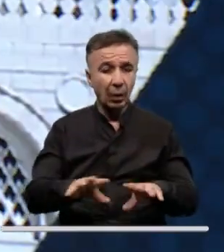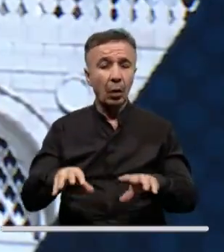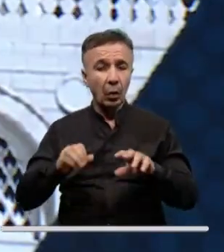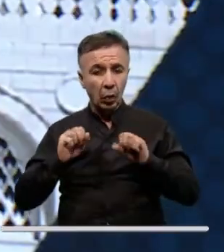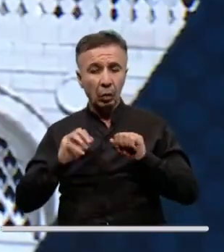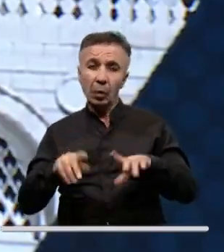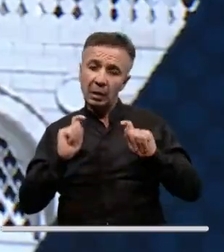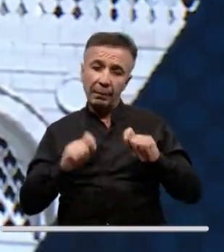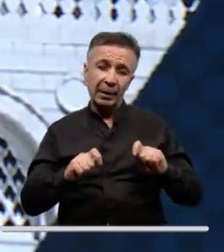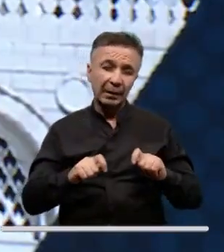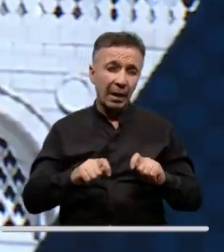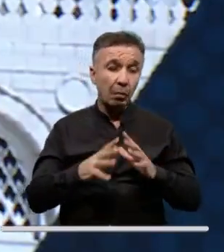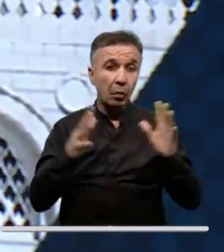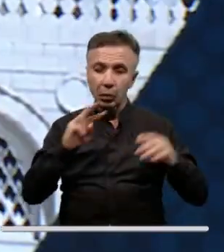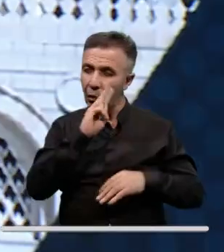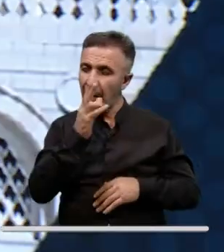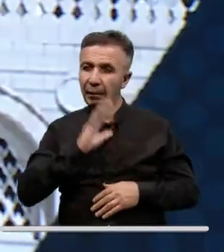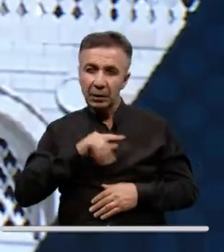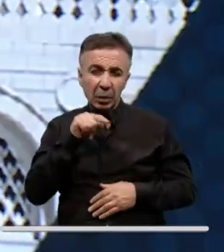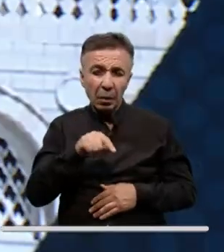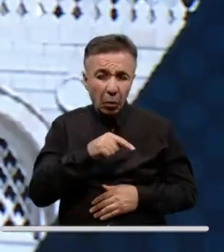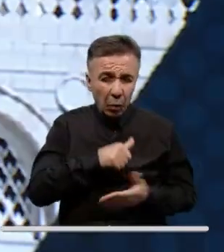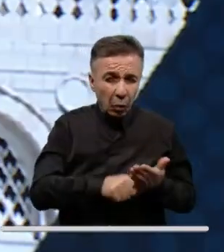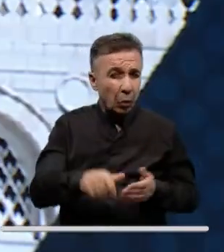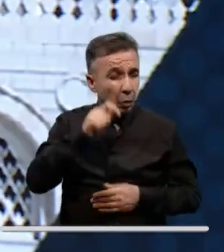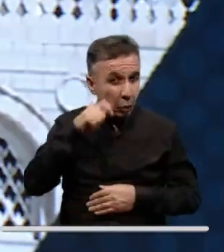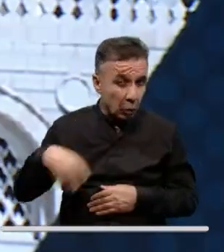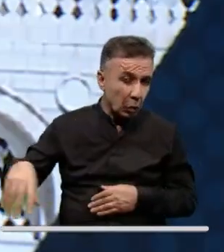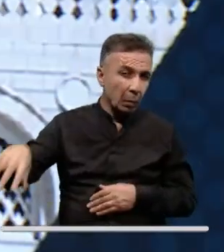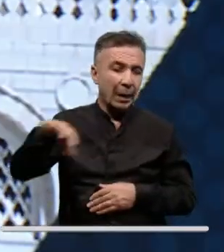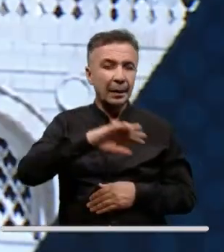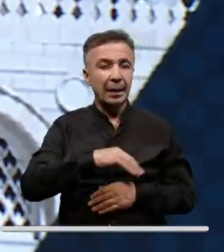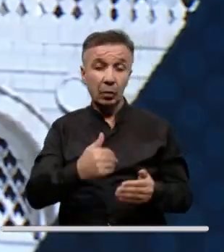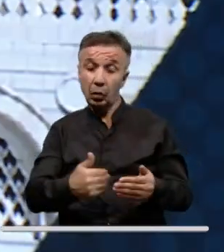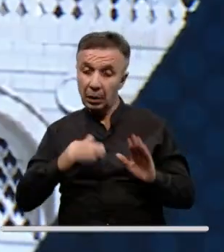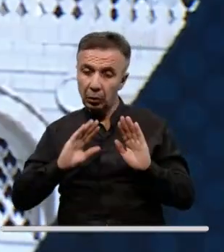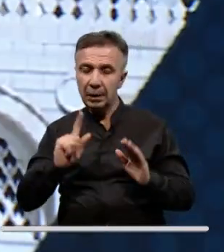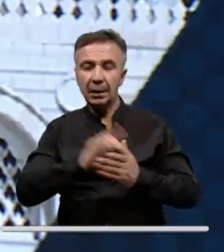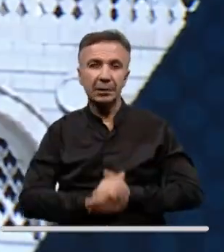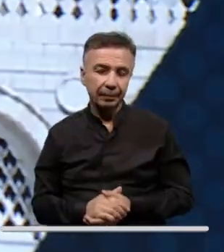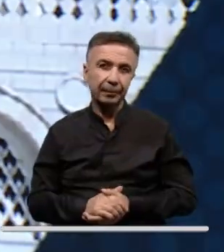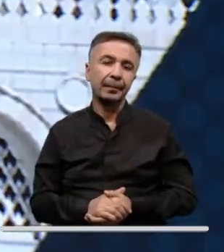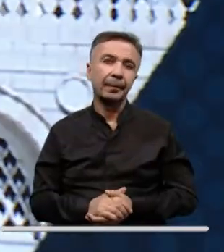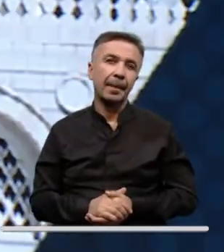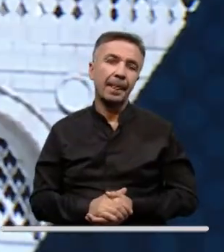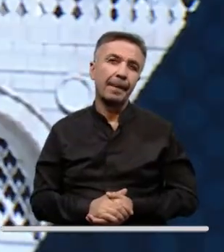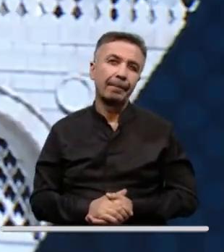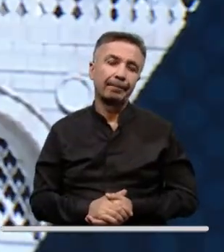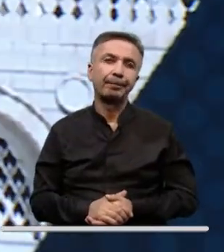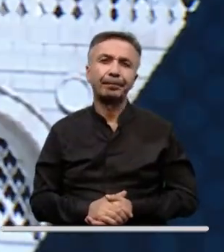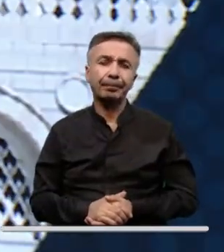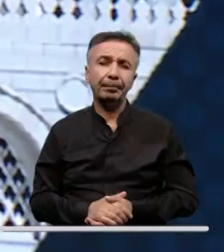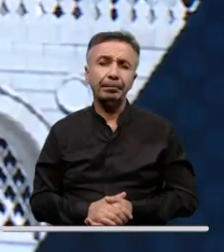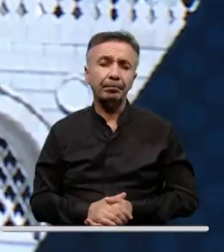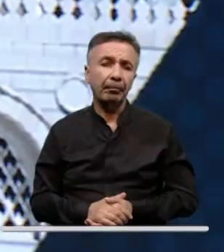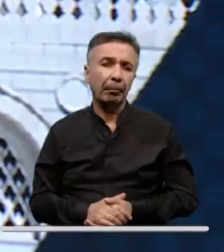öyle büyük bir Günahtır bundan Bütün Müslümanların Eee kaçınması uzaklaşması eee gerekmektedir